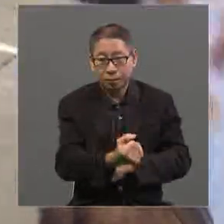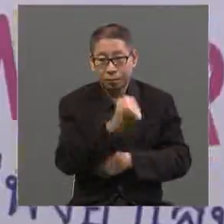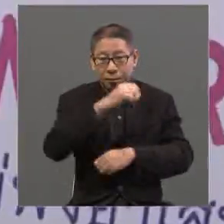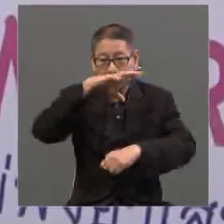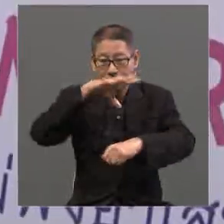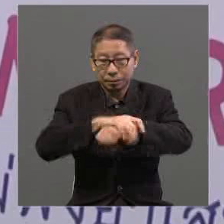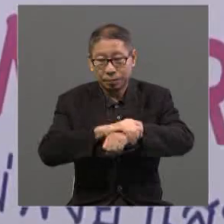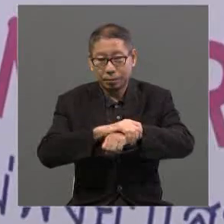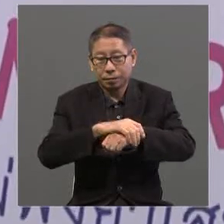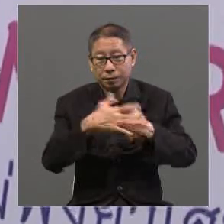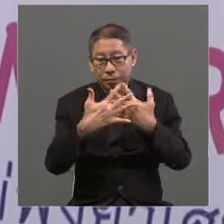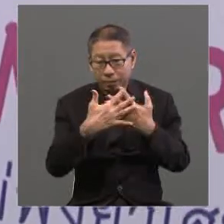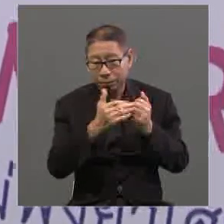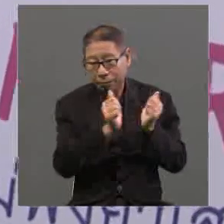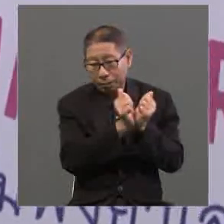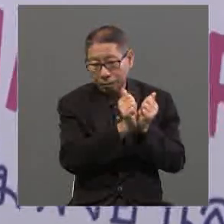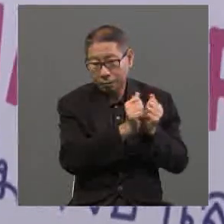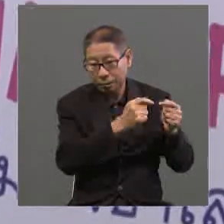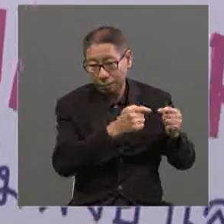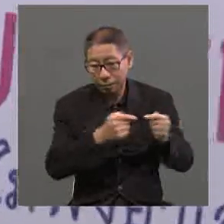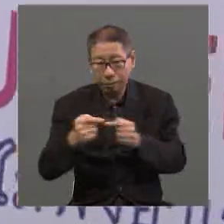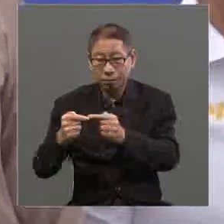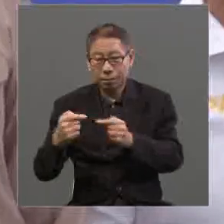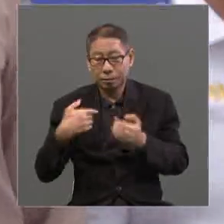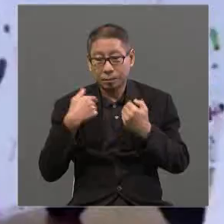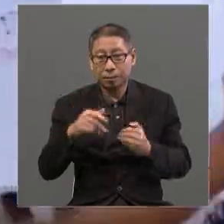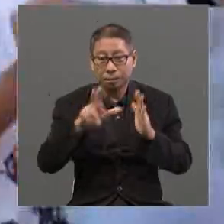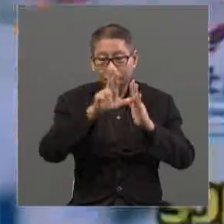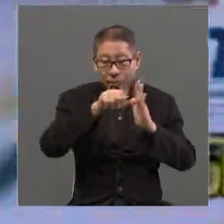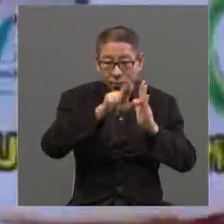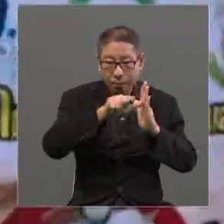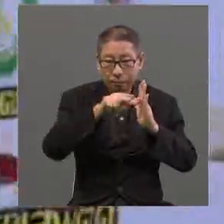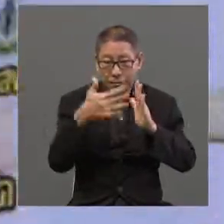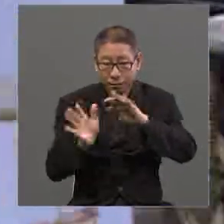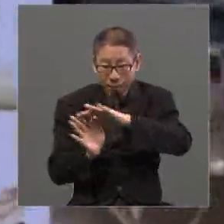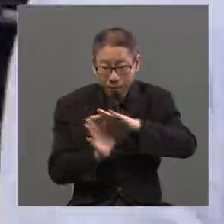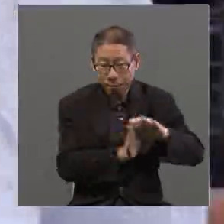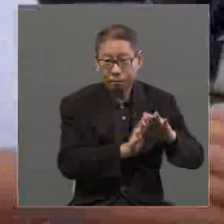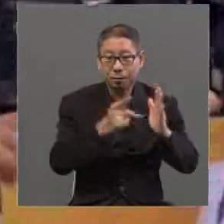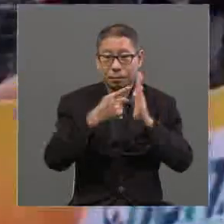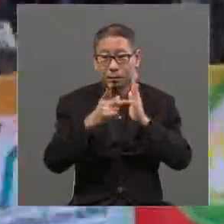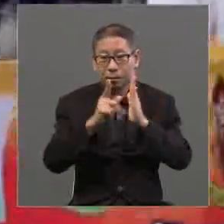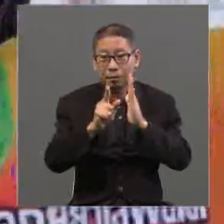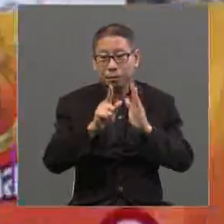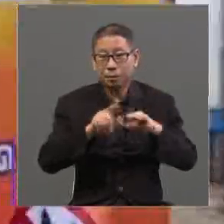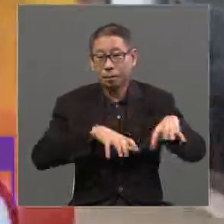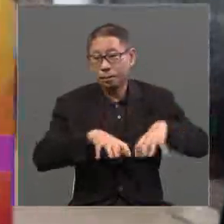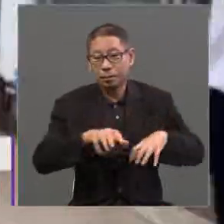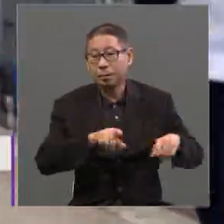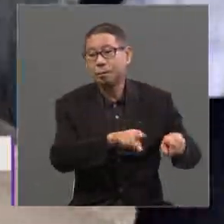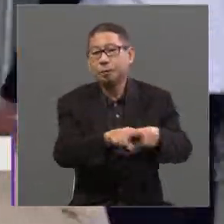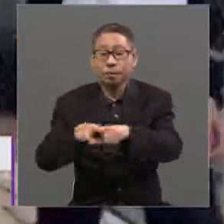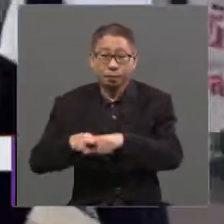ารถจับกุมผู้กระทำผิดได้อย่างต่อเนื่องนะครับนอกจากที่ลำปางแล้วนะครับที่ขอนแก่นก็มีการจัดเช่นเดียวกันนะครับที่ขอน